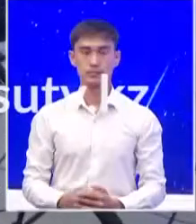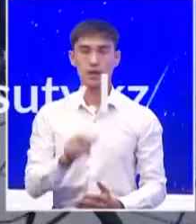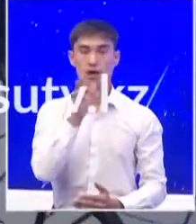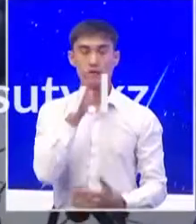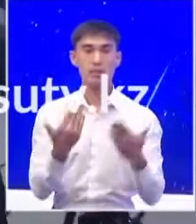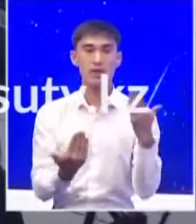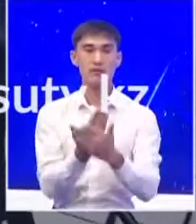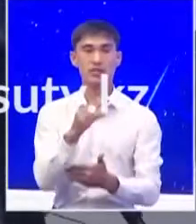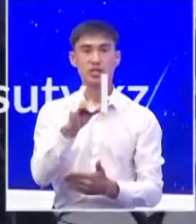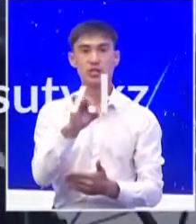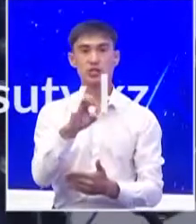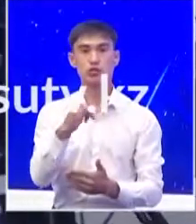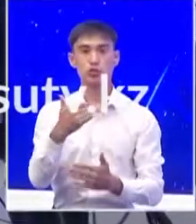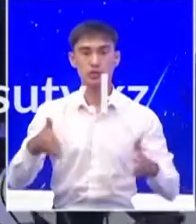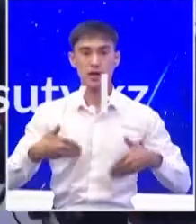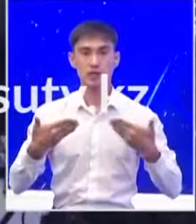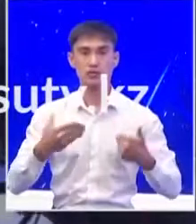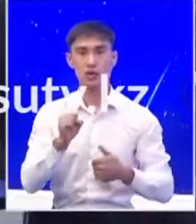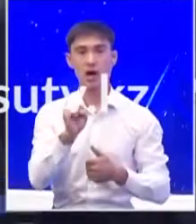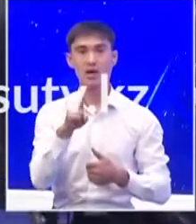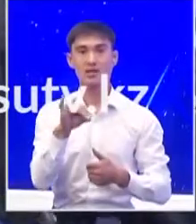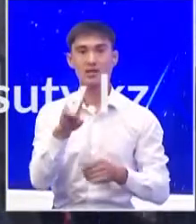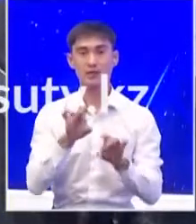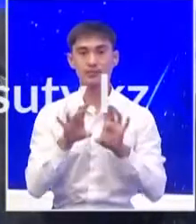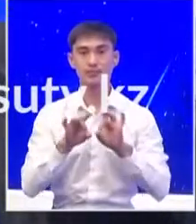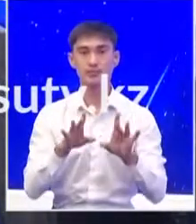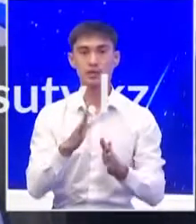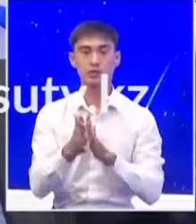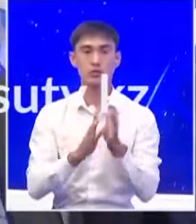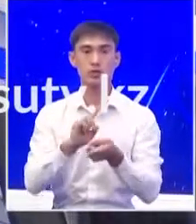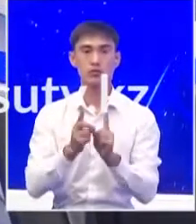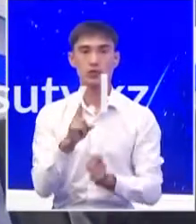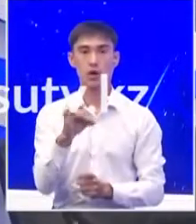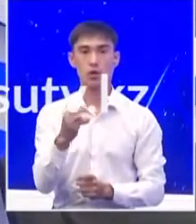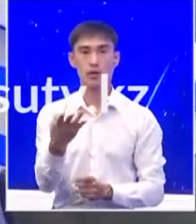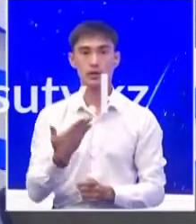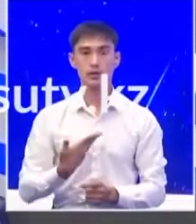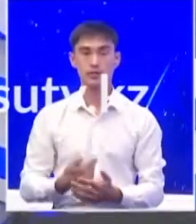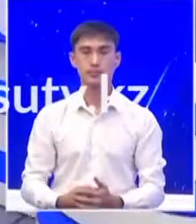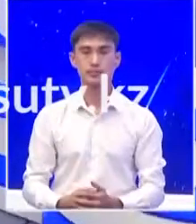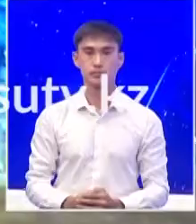Время новостей на телеканале ЖТСУ. Здравствуйте. В студии Дина Смагулова. Сурдоперевод Даурена Абдрасилова.